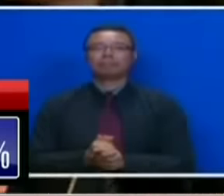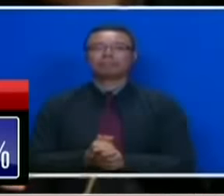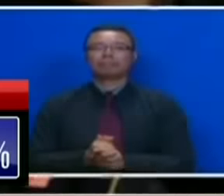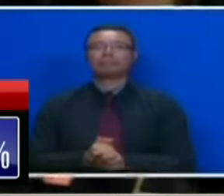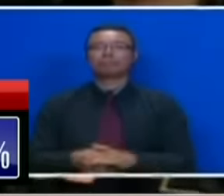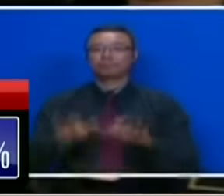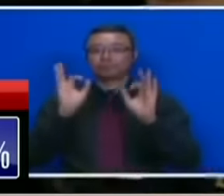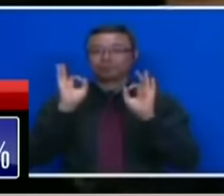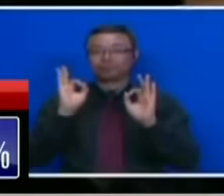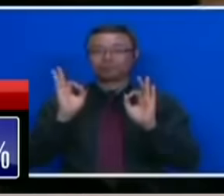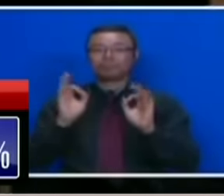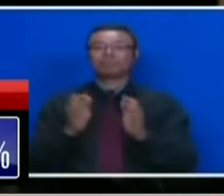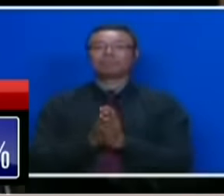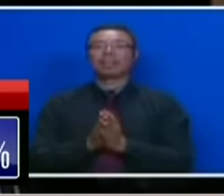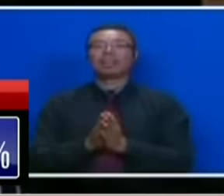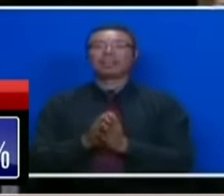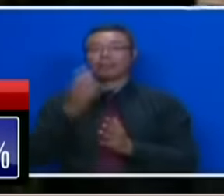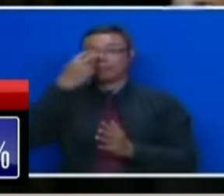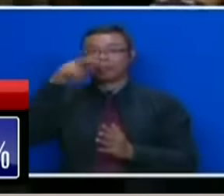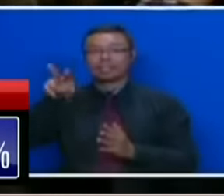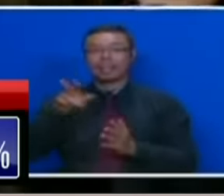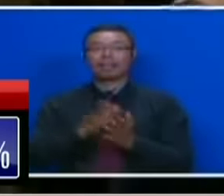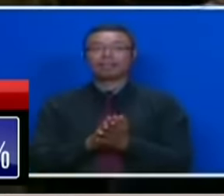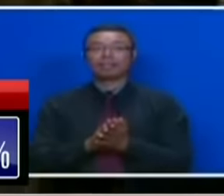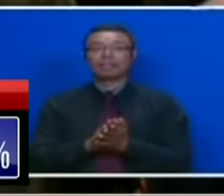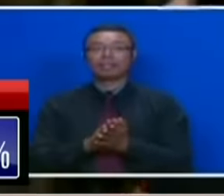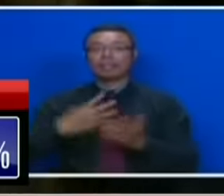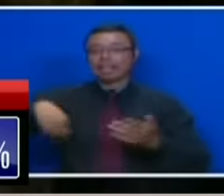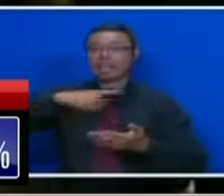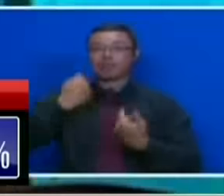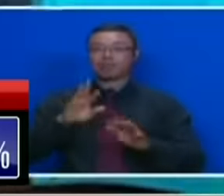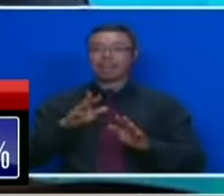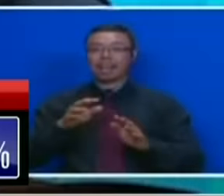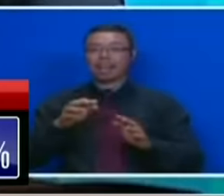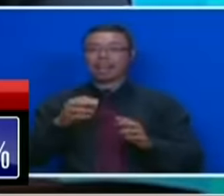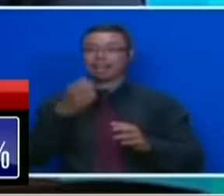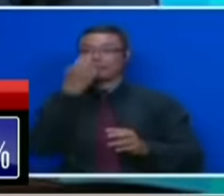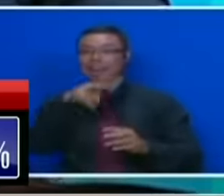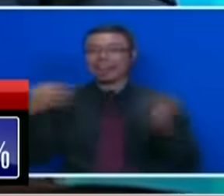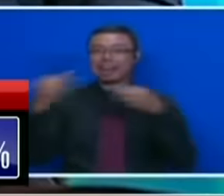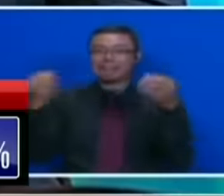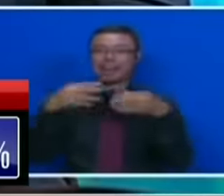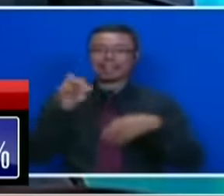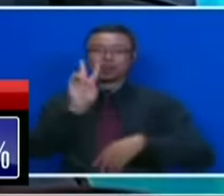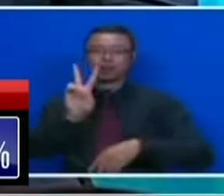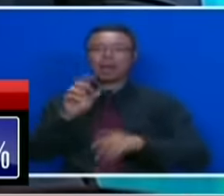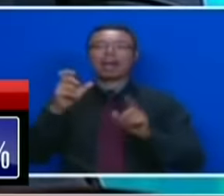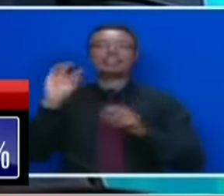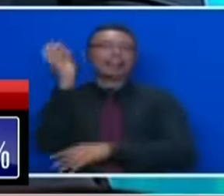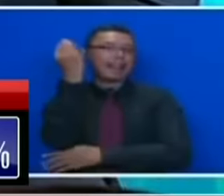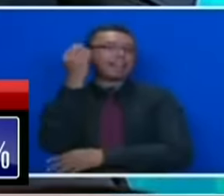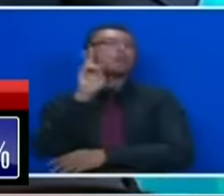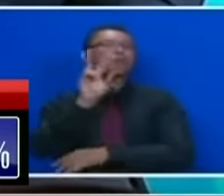Baiklah para hadirin dan pemirsa, kita sudah melewati debat kedua Pilkada DKI